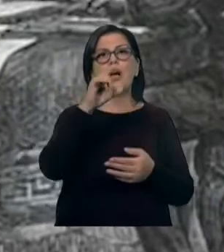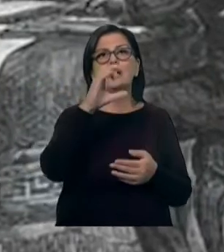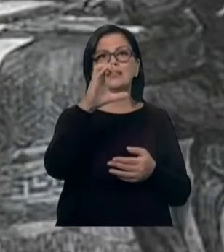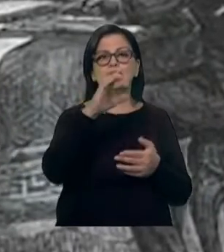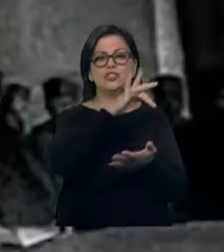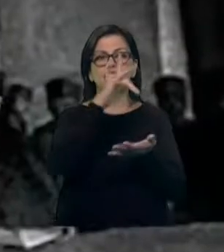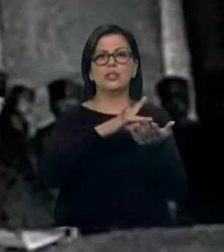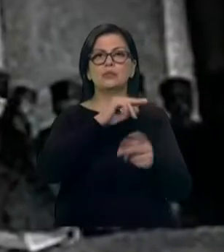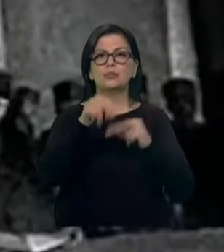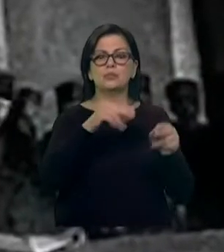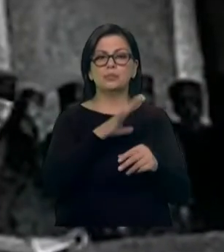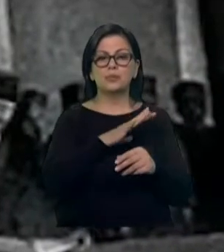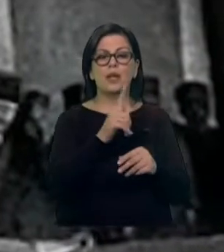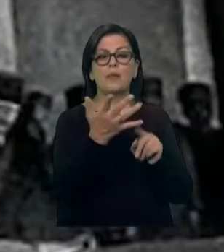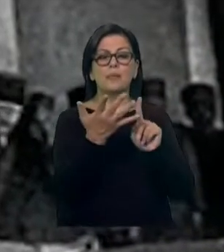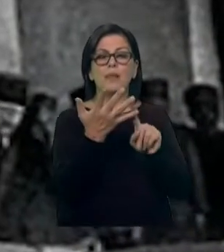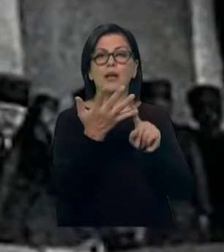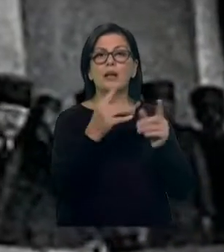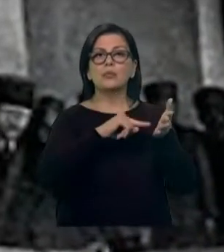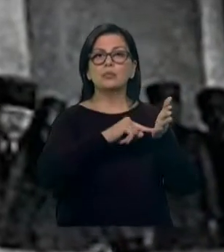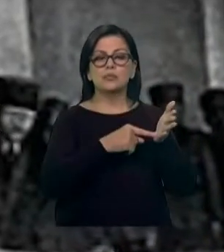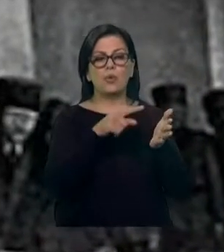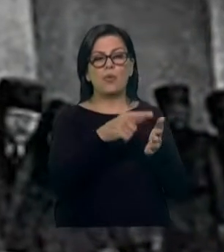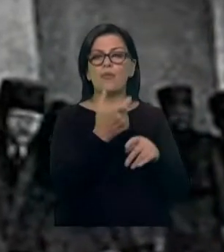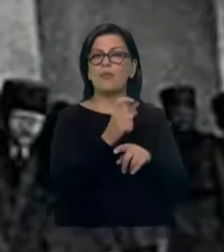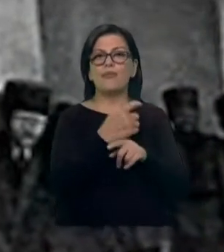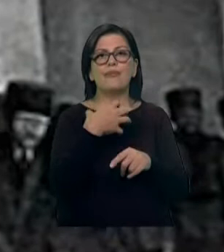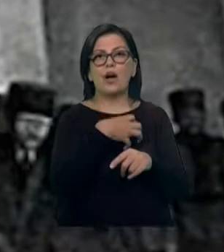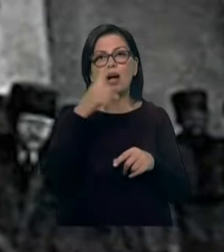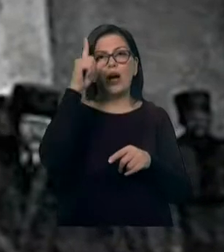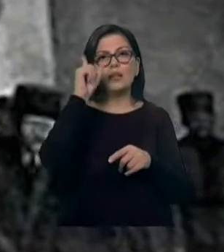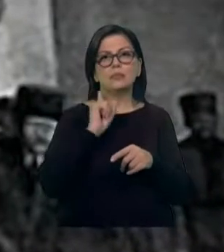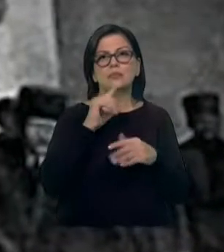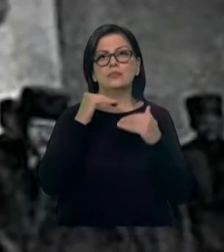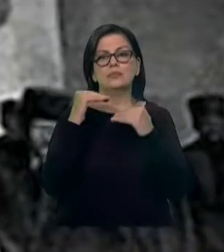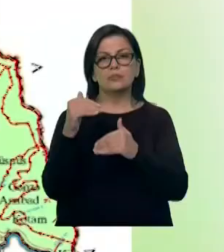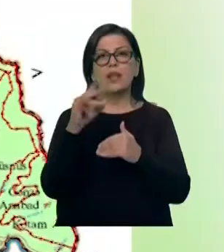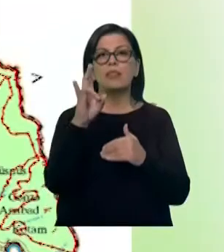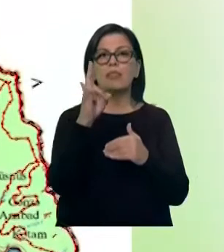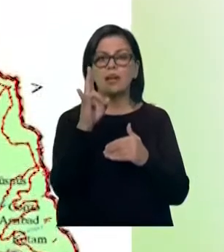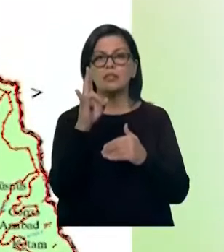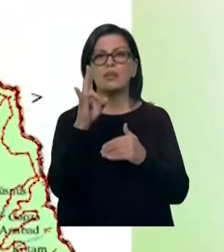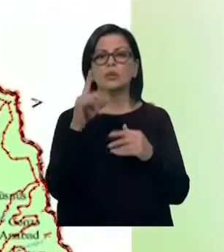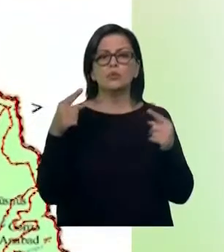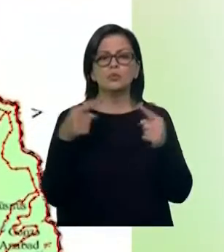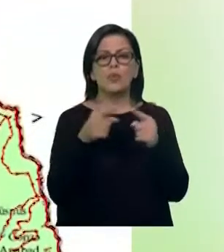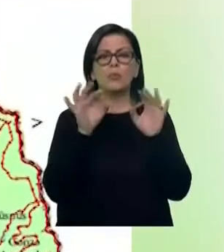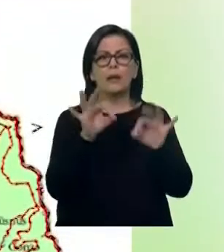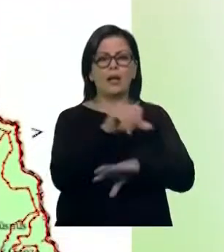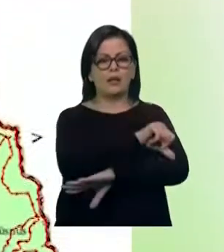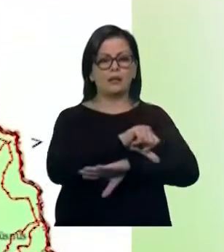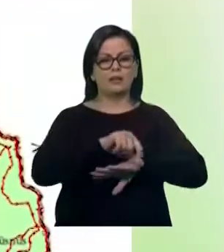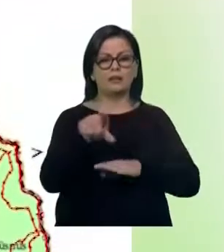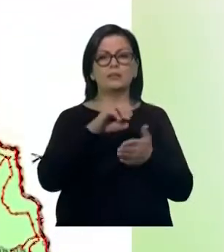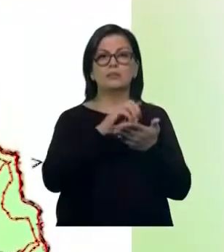Müqavilənin 5-ci maddəsi Azərbaycan üçün xüsusi əhəmiyyət kəsb edir. Bu maddə ilə Naxçıvan Muxtar Respublikasının dəqiq sərhədləri